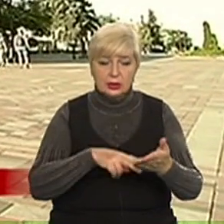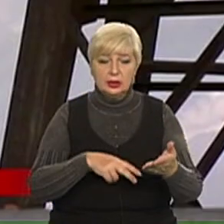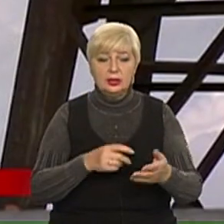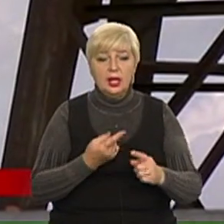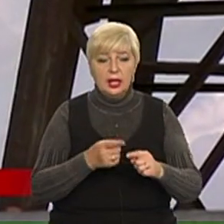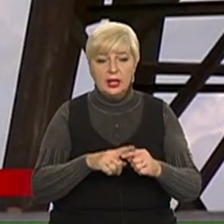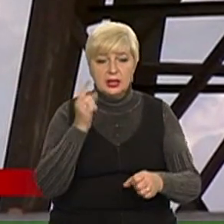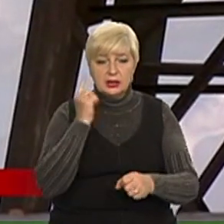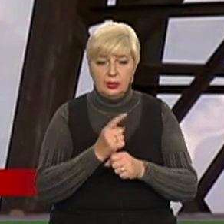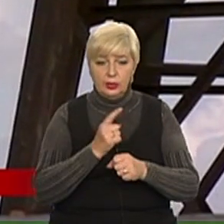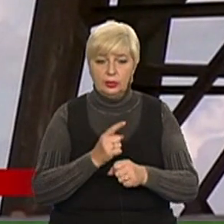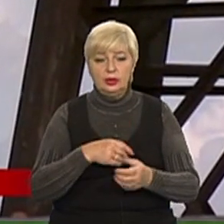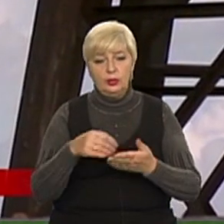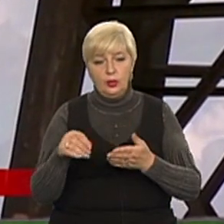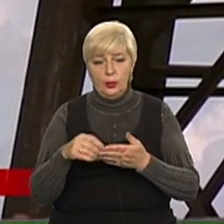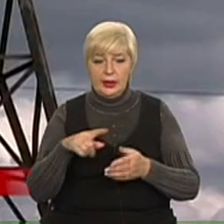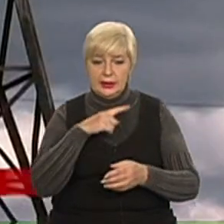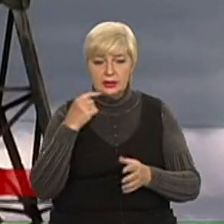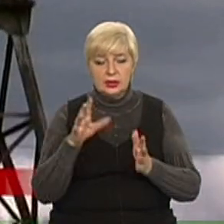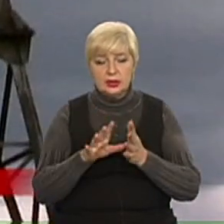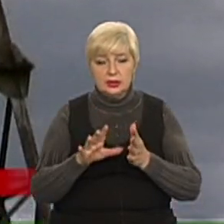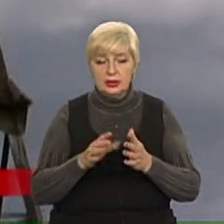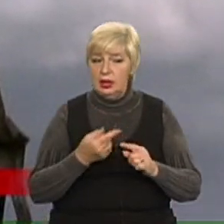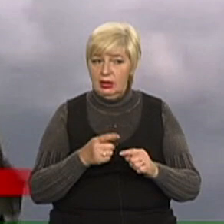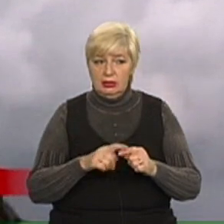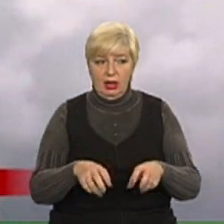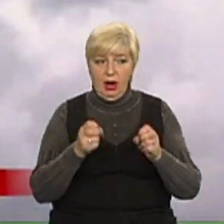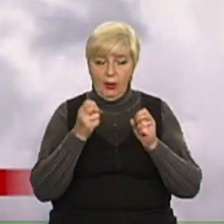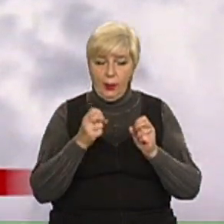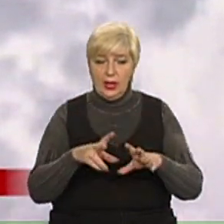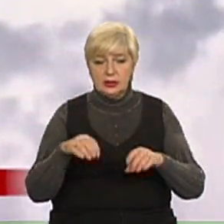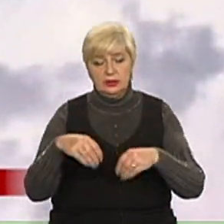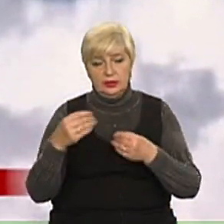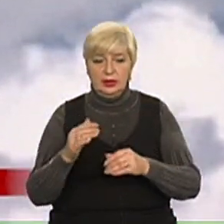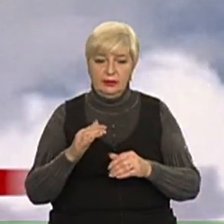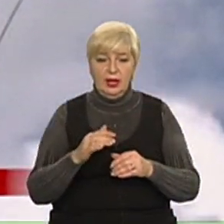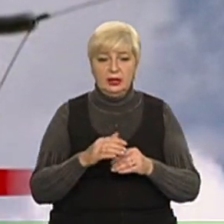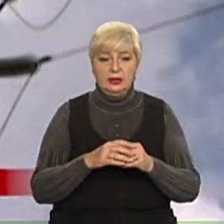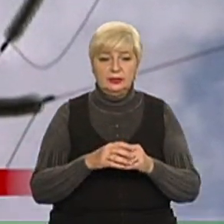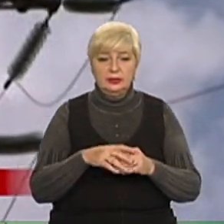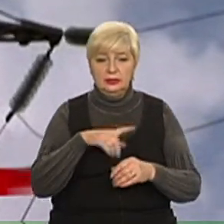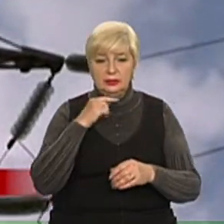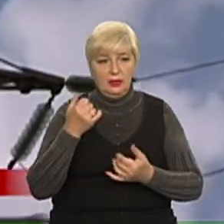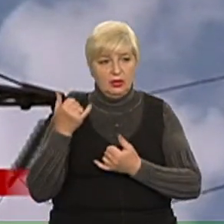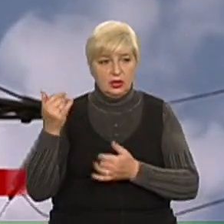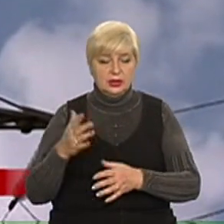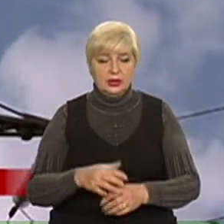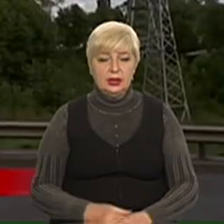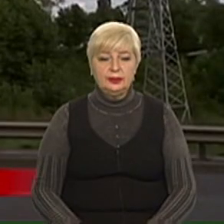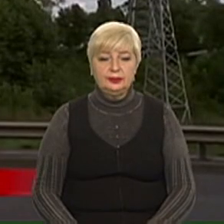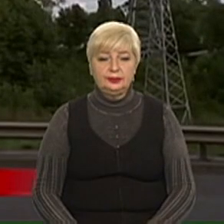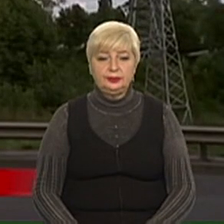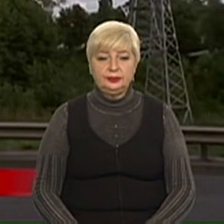імпорт електроенергії з Росії. Надто небезпечно віддавати енергетичний важіль у руки Кремля. Олена Кузьменко, Віра